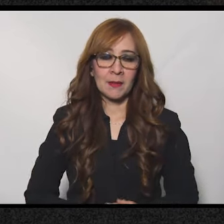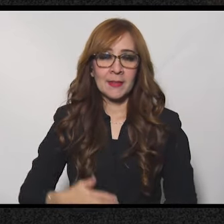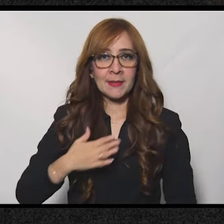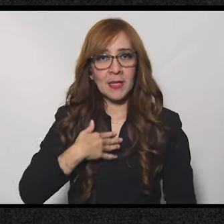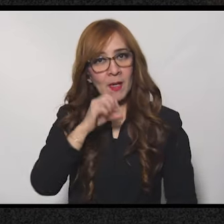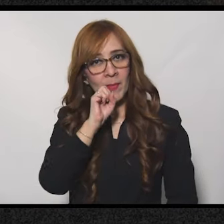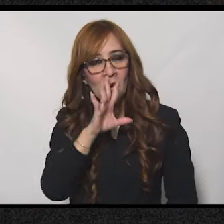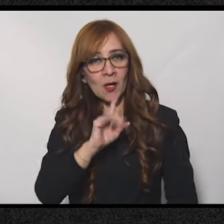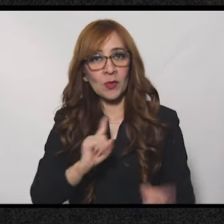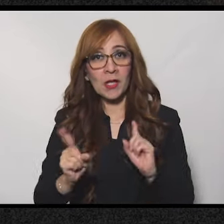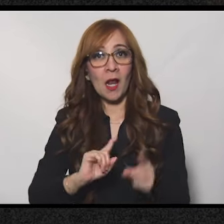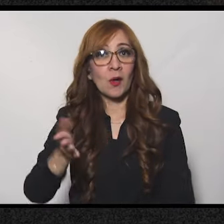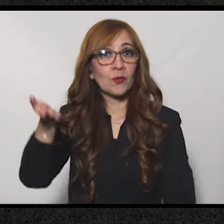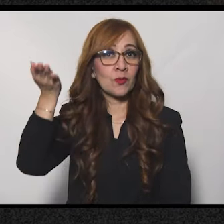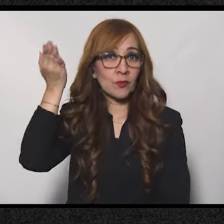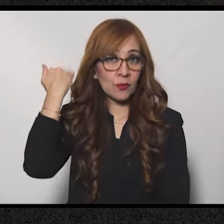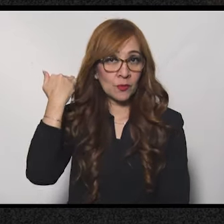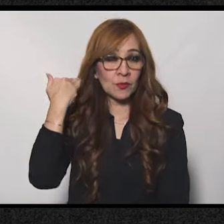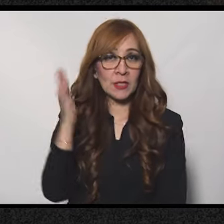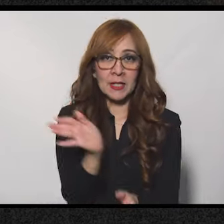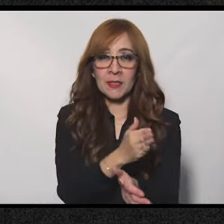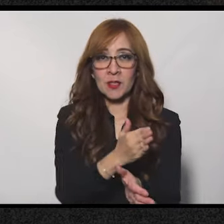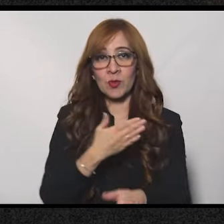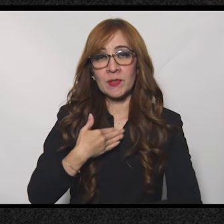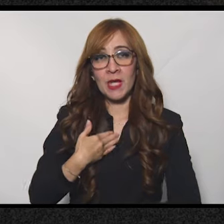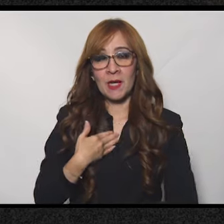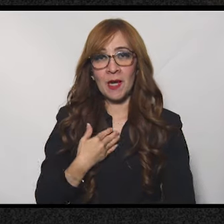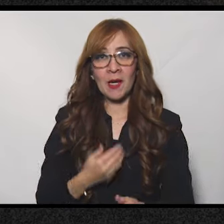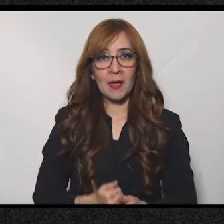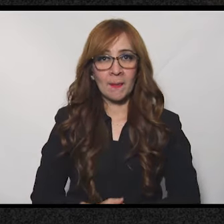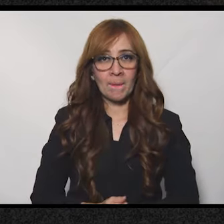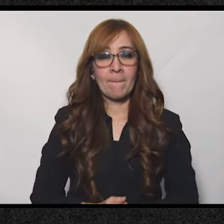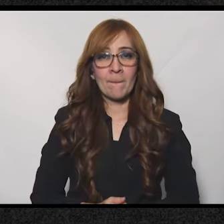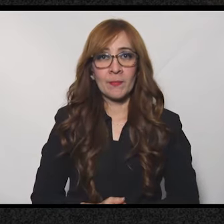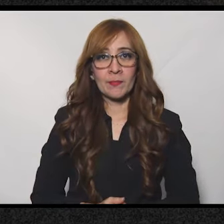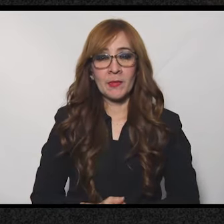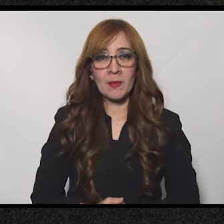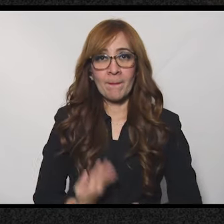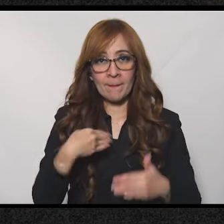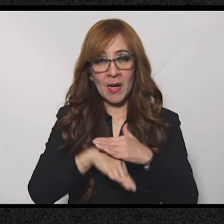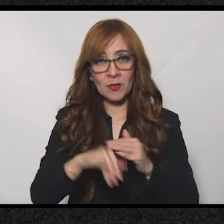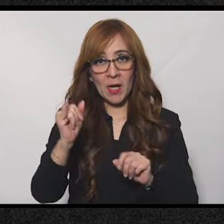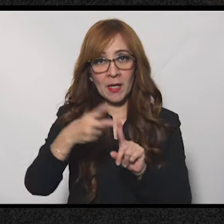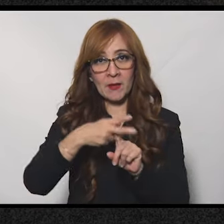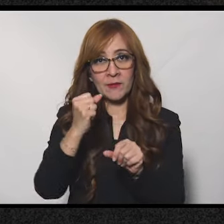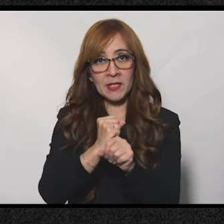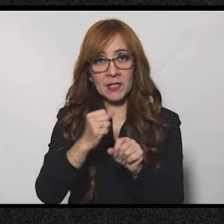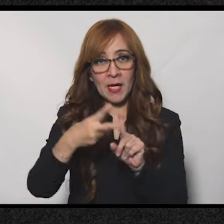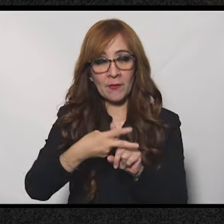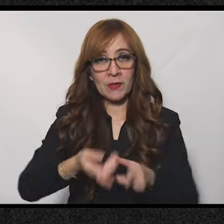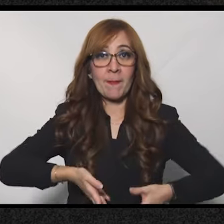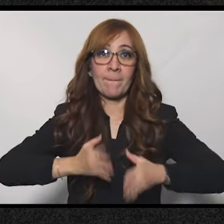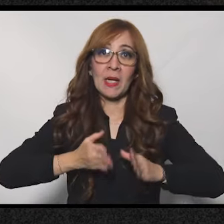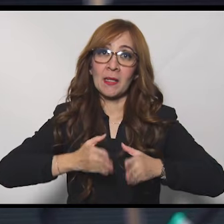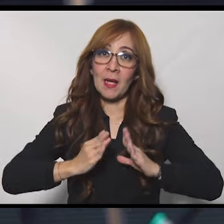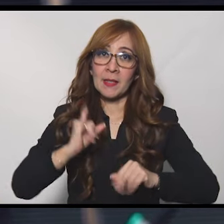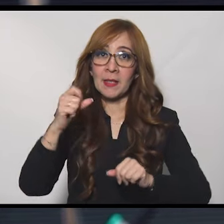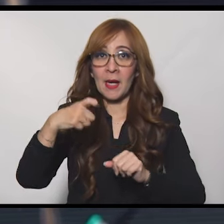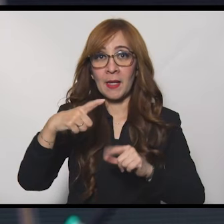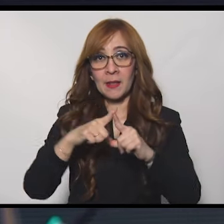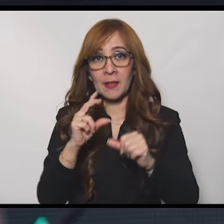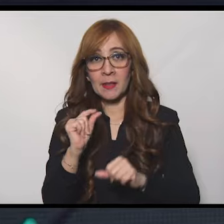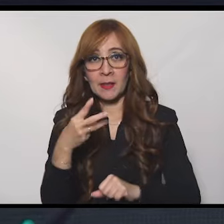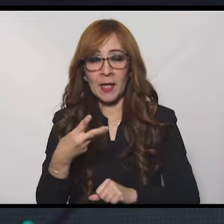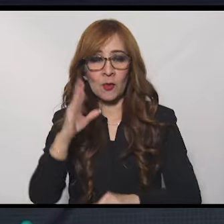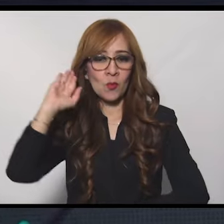Saya mengakui bahwa dulu sebelum saya memasuki FGF di Medan, di iCare, ketika